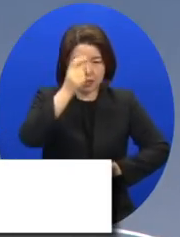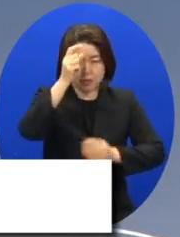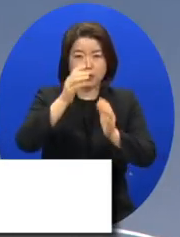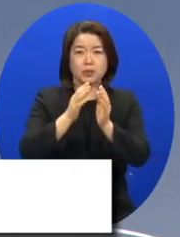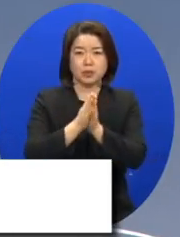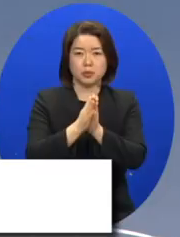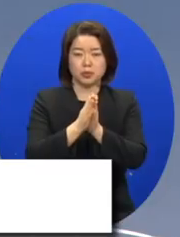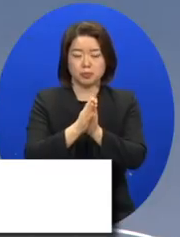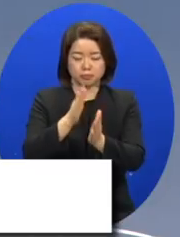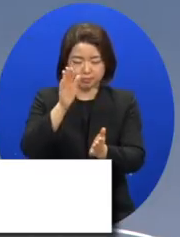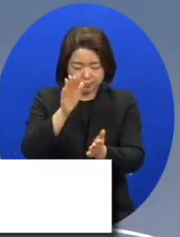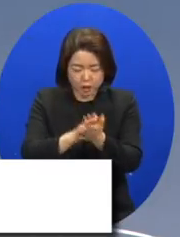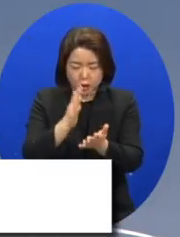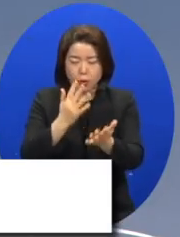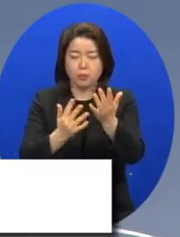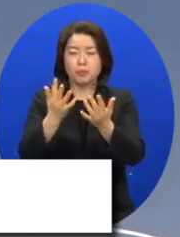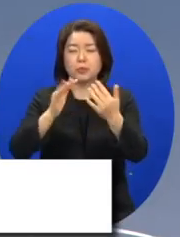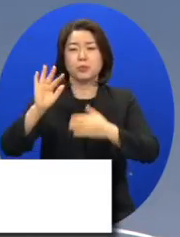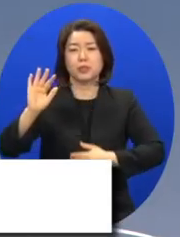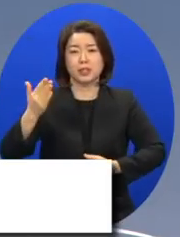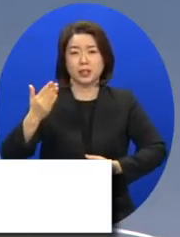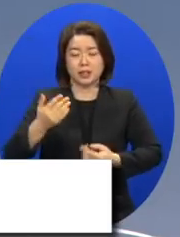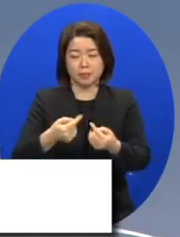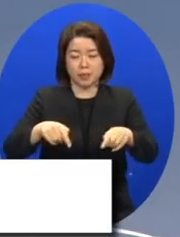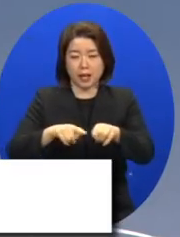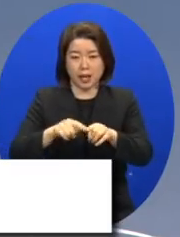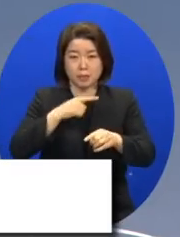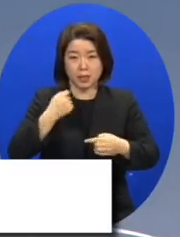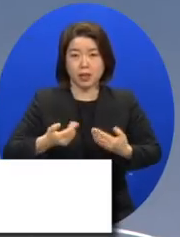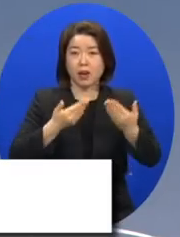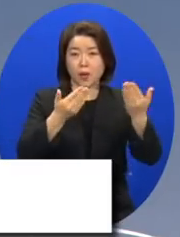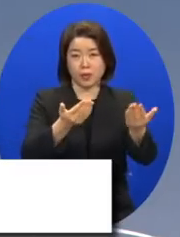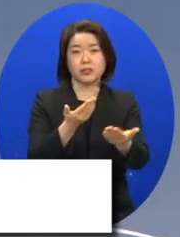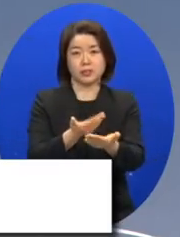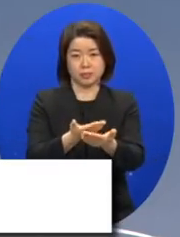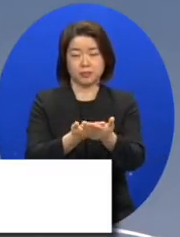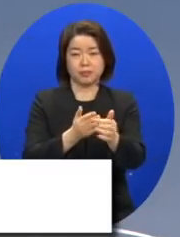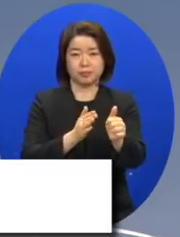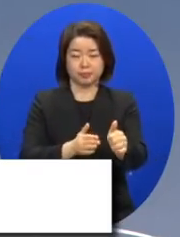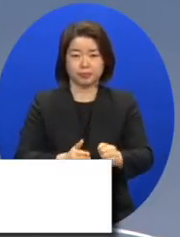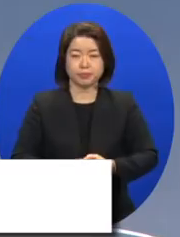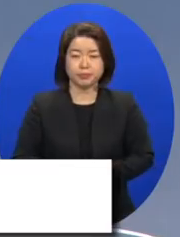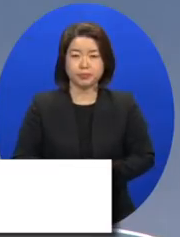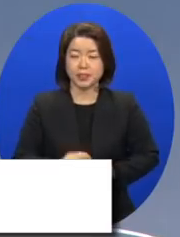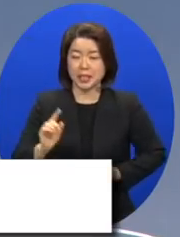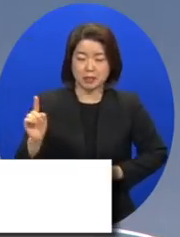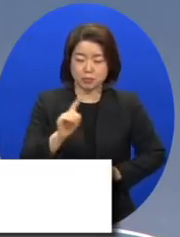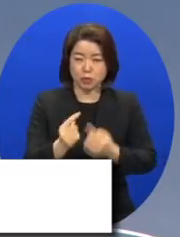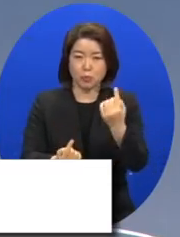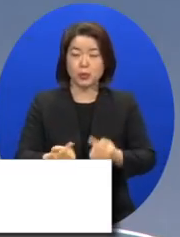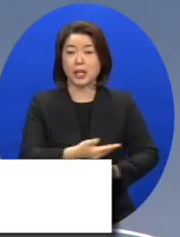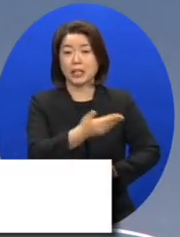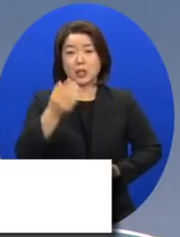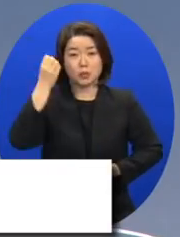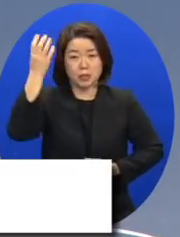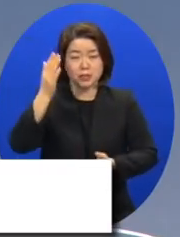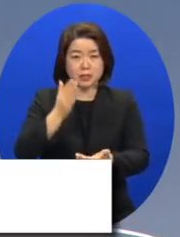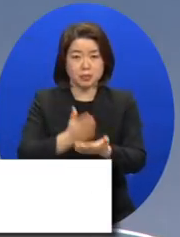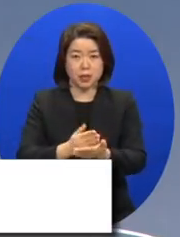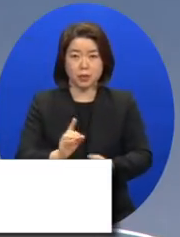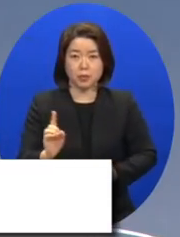불이 붙도록 함께 헌신 해주시기를 바랍니다 또 무엇보다도 여러분 잊지 말아야 할 것은